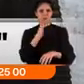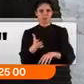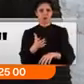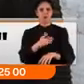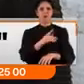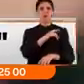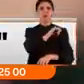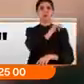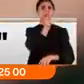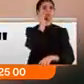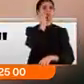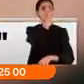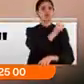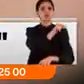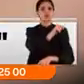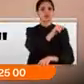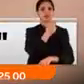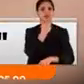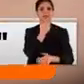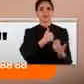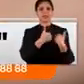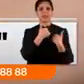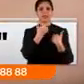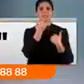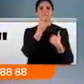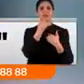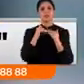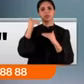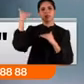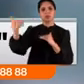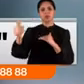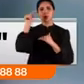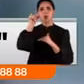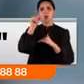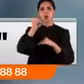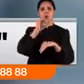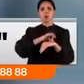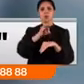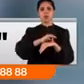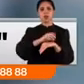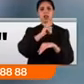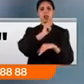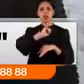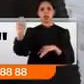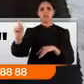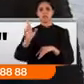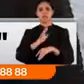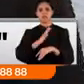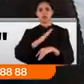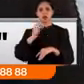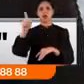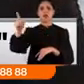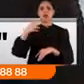yanında olan çocuklardan bir tanesi kız arkadaşı da sigara içmek için dışarı çıkıyor. Sokaktan geçen iki kişi bunlara laf atıyor. Çocuk da tabii ki